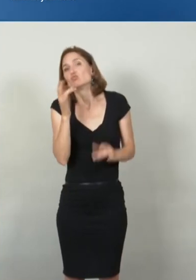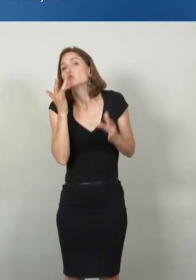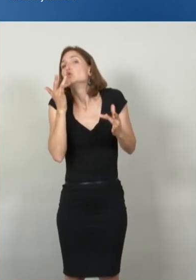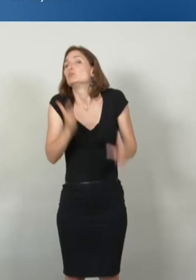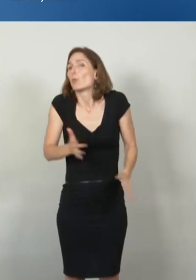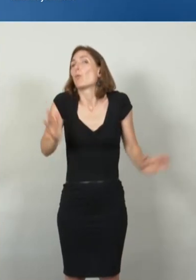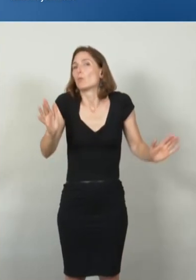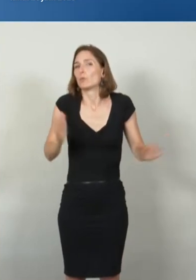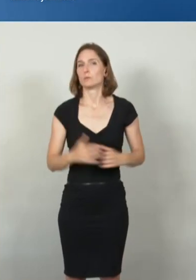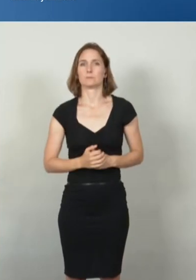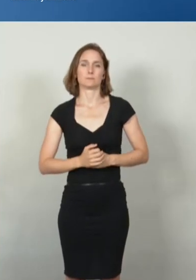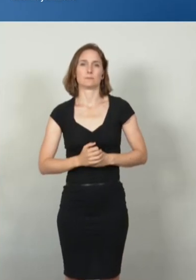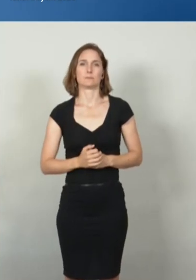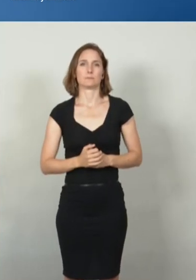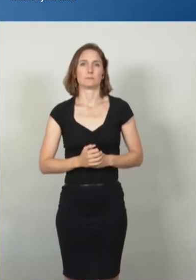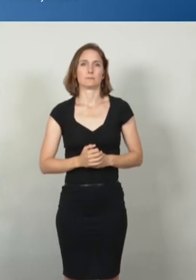crois